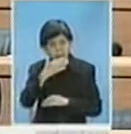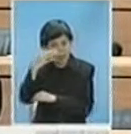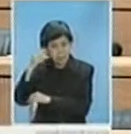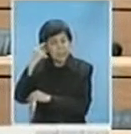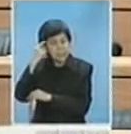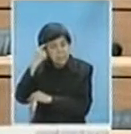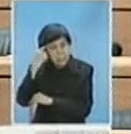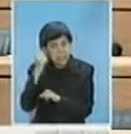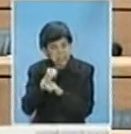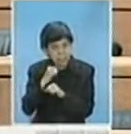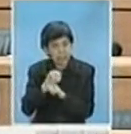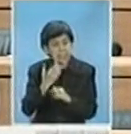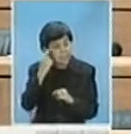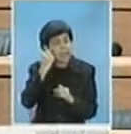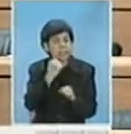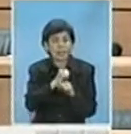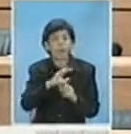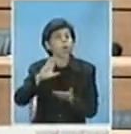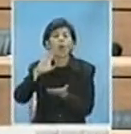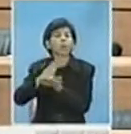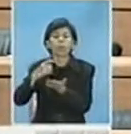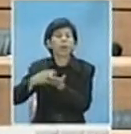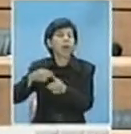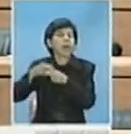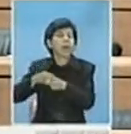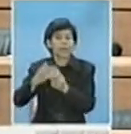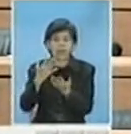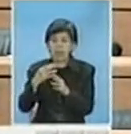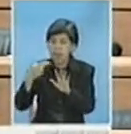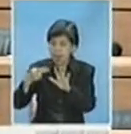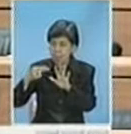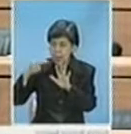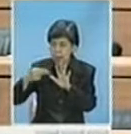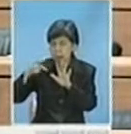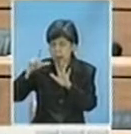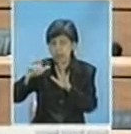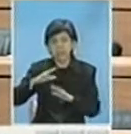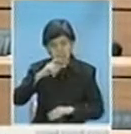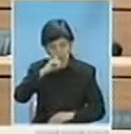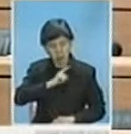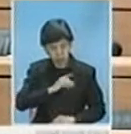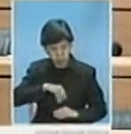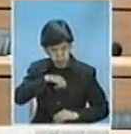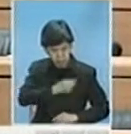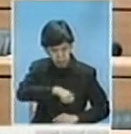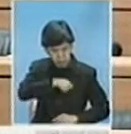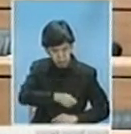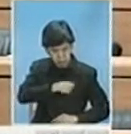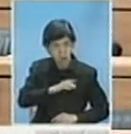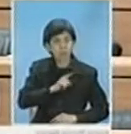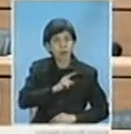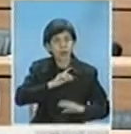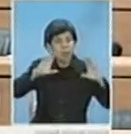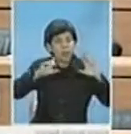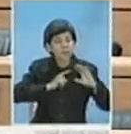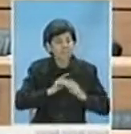ความเชื่อมั่นคือตั้งกองทุนประกันภัยเองเสียหาย 50,000 ล้านบาทแรกเราจะเป็นผู้ออกเองนี่คือสิ่